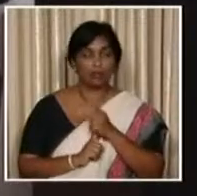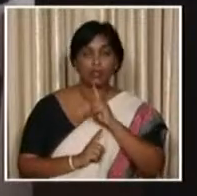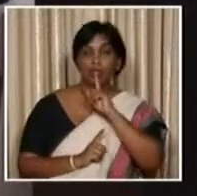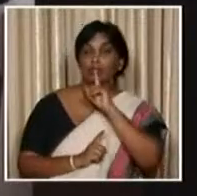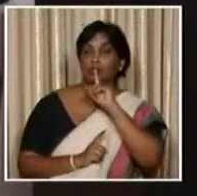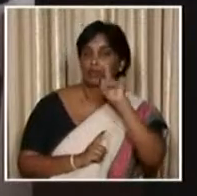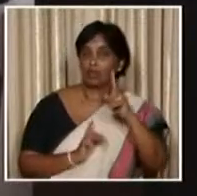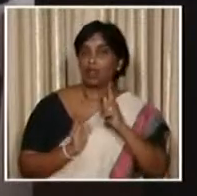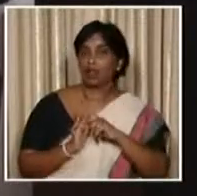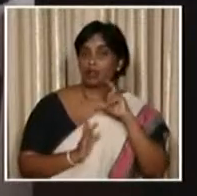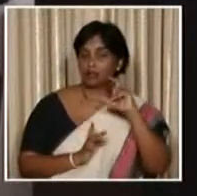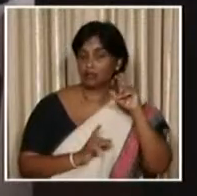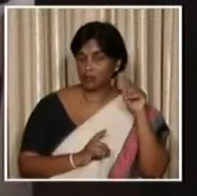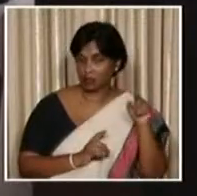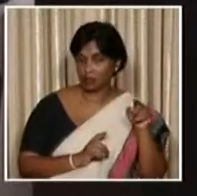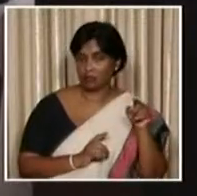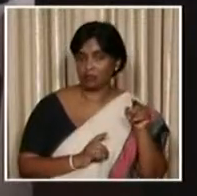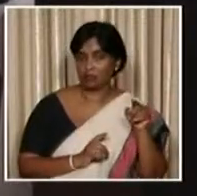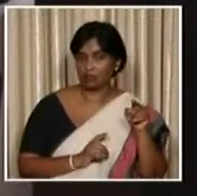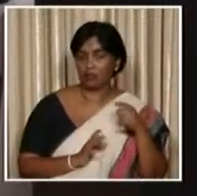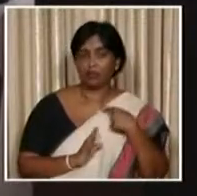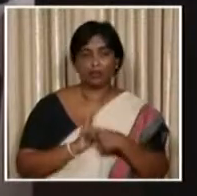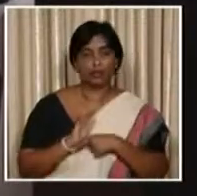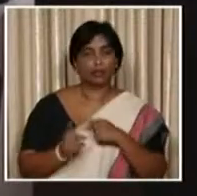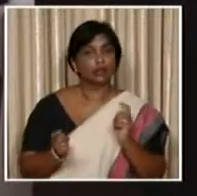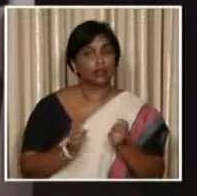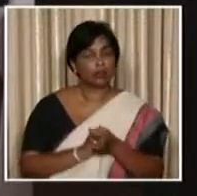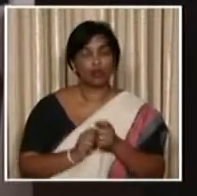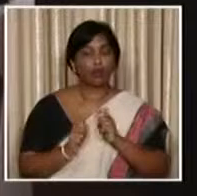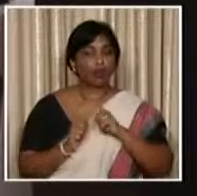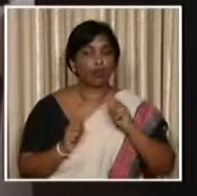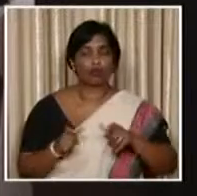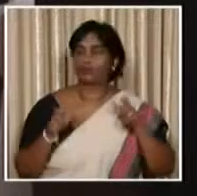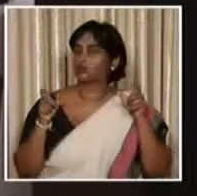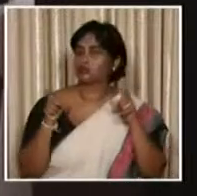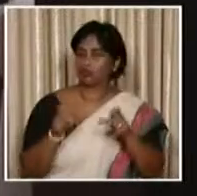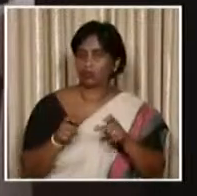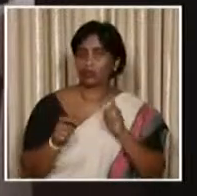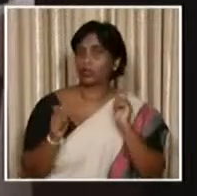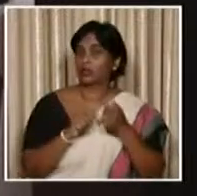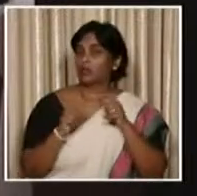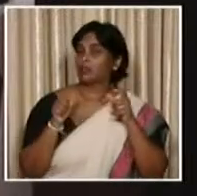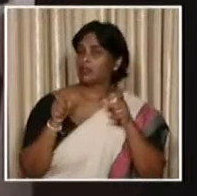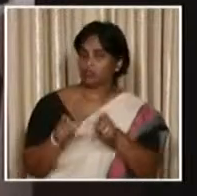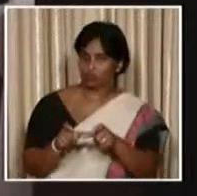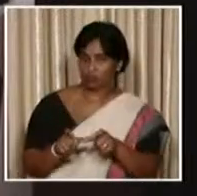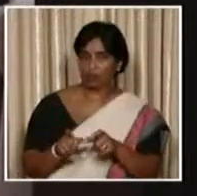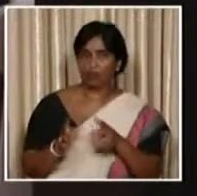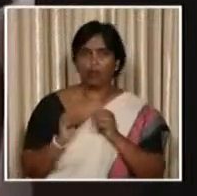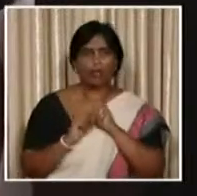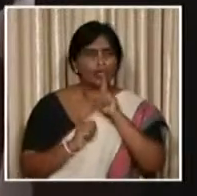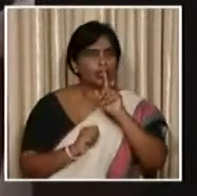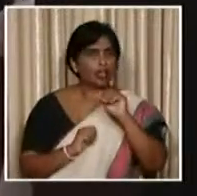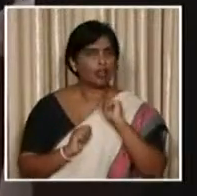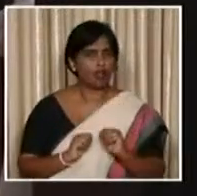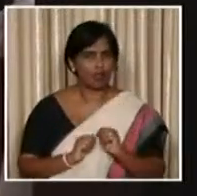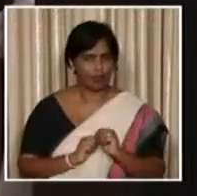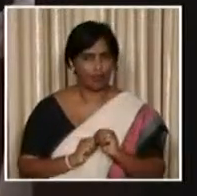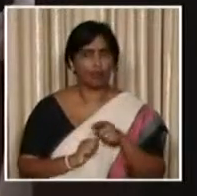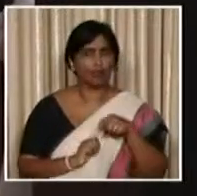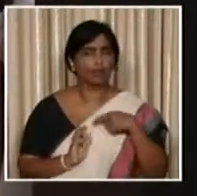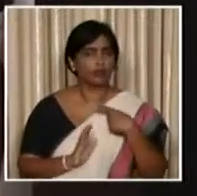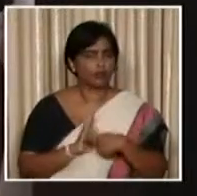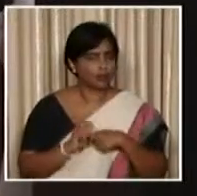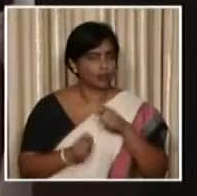ඉල්ලීමක් කරනවා ICC එකෙන් ශ්‍රී ලංකාවේ ක්‍රිකට් බෝඩ් එක තහනම් කරන්න කියලා. ක්‍රිකට් තහනම් කරන්න කියලා. එහෙම කොහොමද වෙන්නේ? මේ